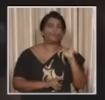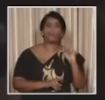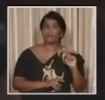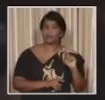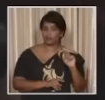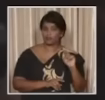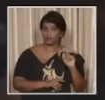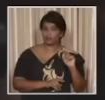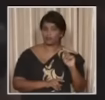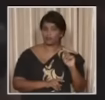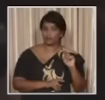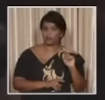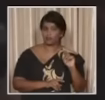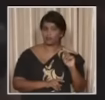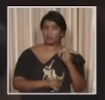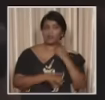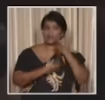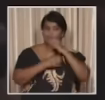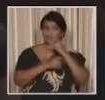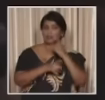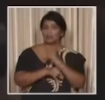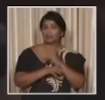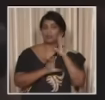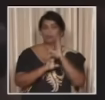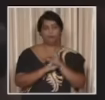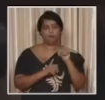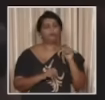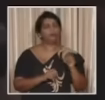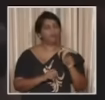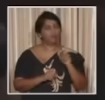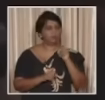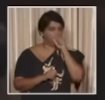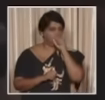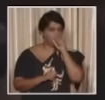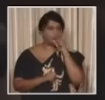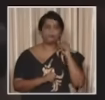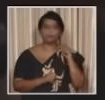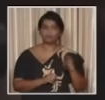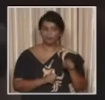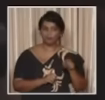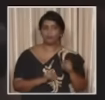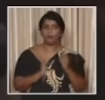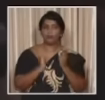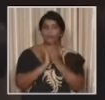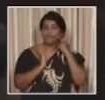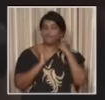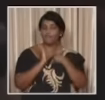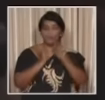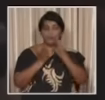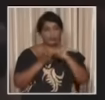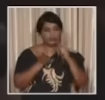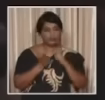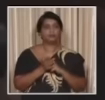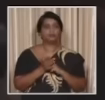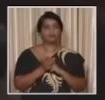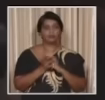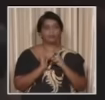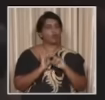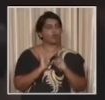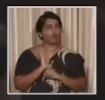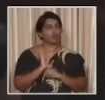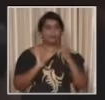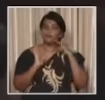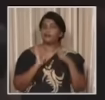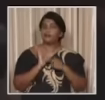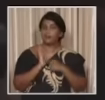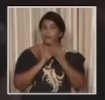කියන විද්‍යාපීඨ ගැසට් දෙක නිකුත් කරේත්. එතකොට මෙන්න මේක පේපර් මාකින් කරපු සාමාන්‍ය පෙළ